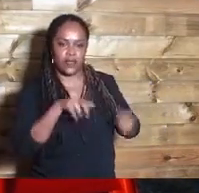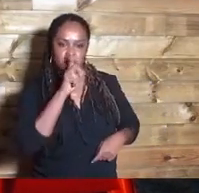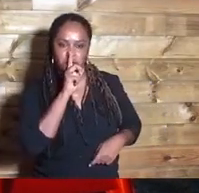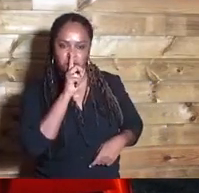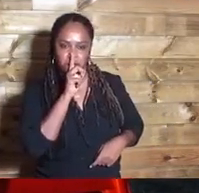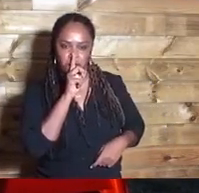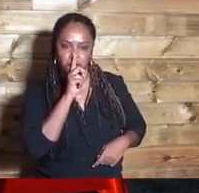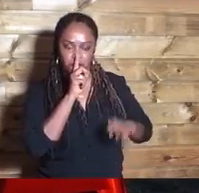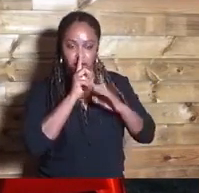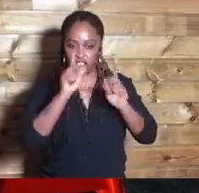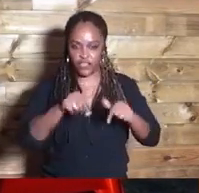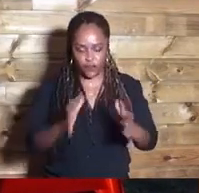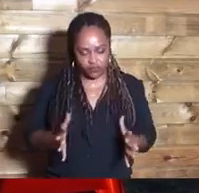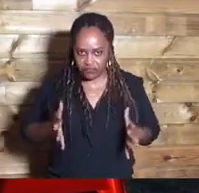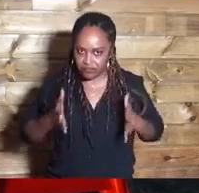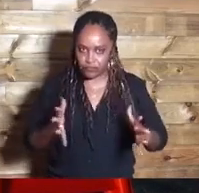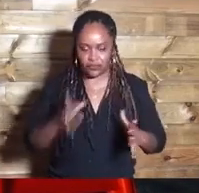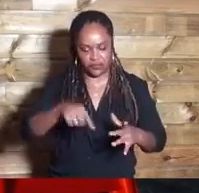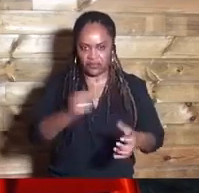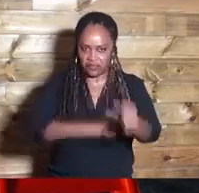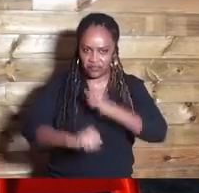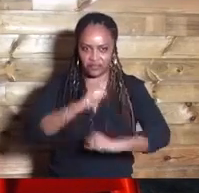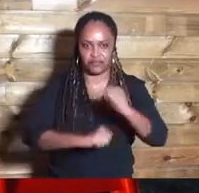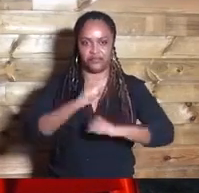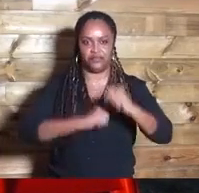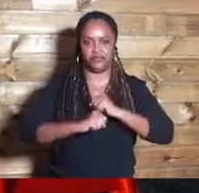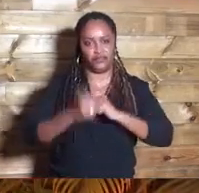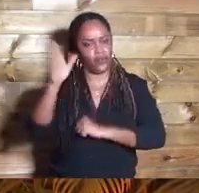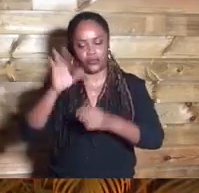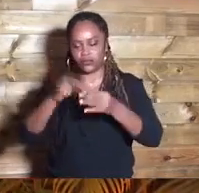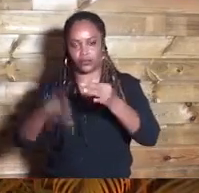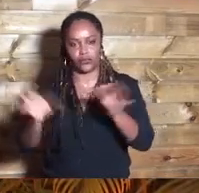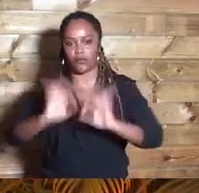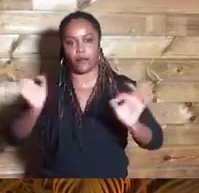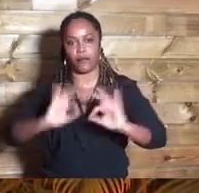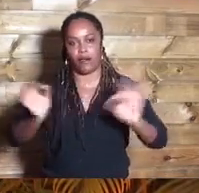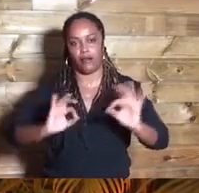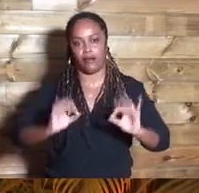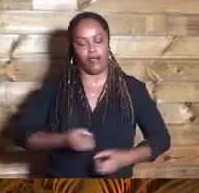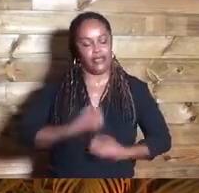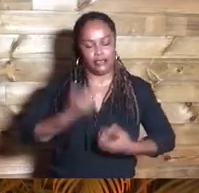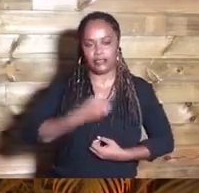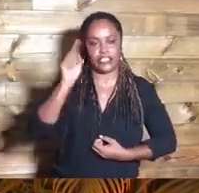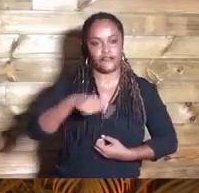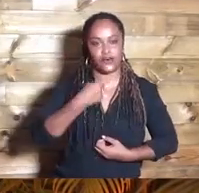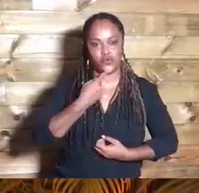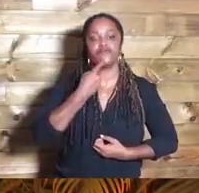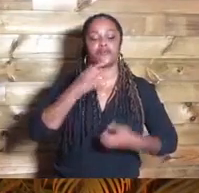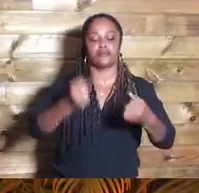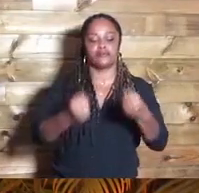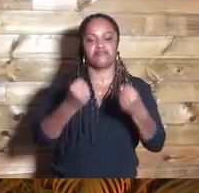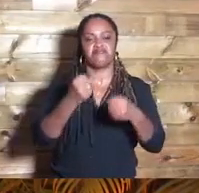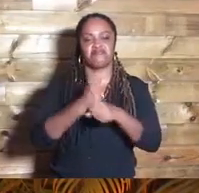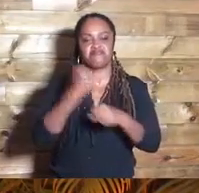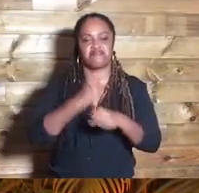coin. Nous devons nous engager, nous organiser. Il n'y a pas d'autre solution pour faire entendre notre voix. Nous devons lever la tête de notre guidon